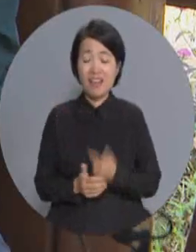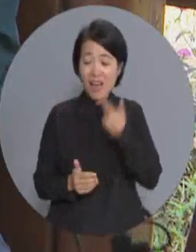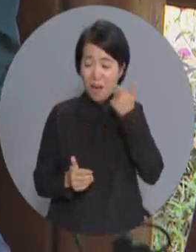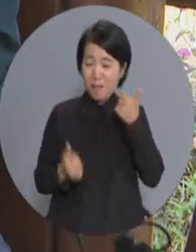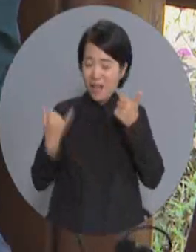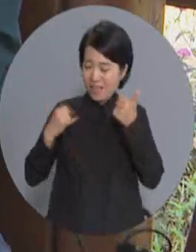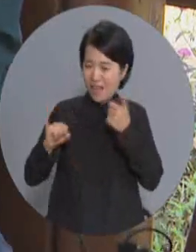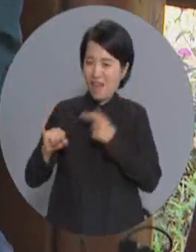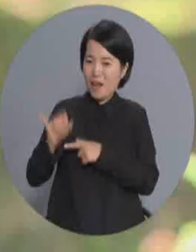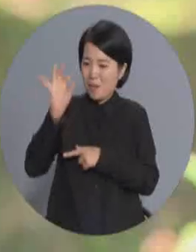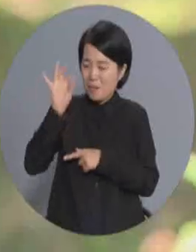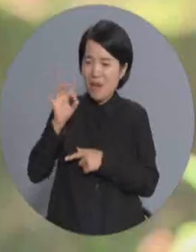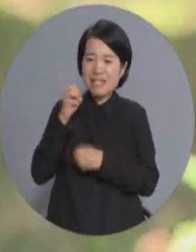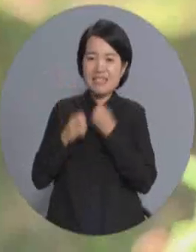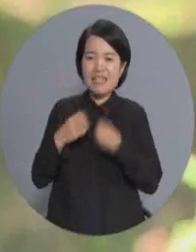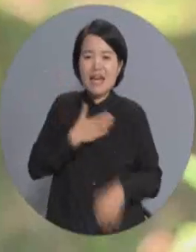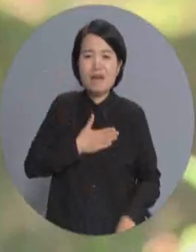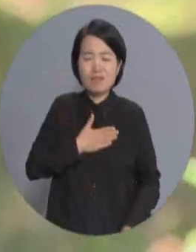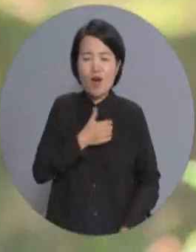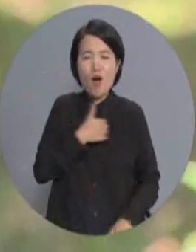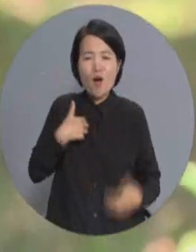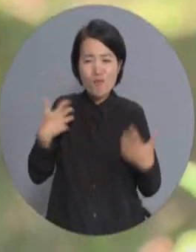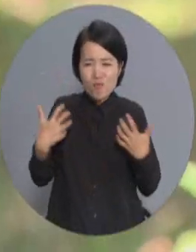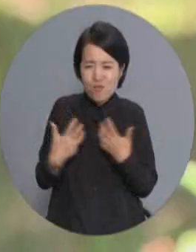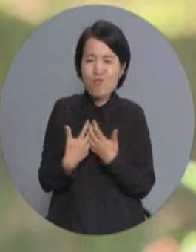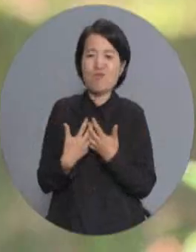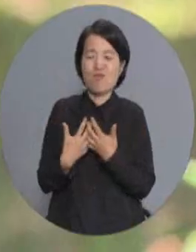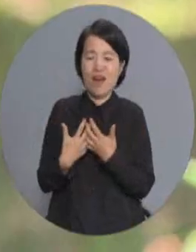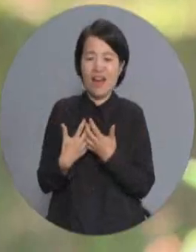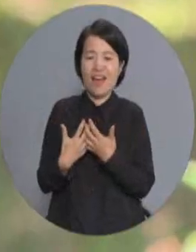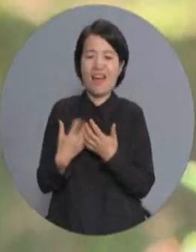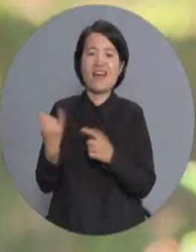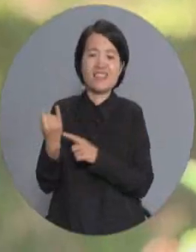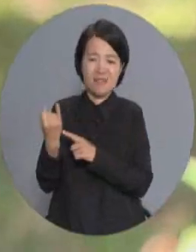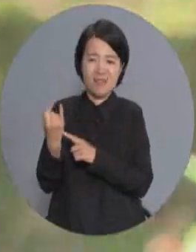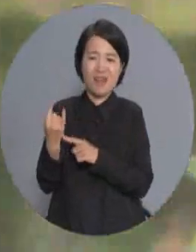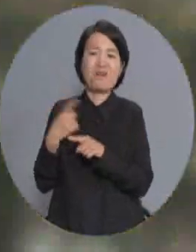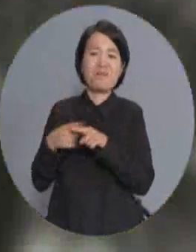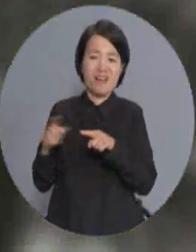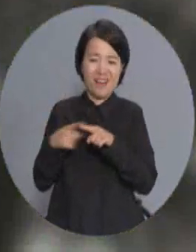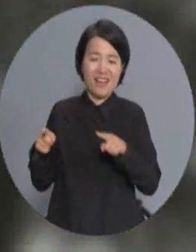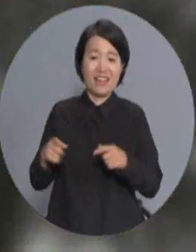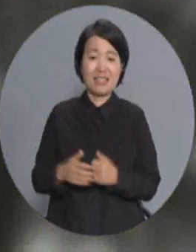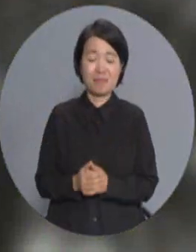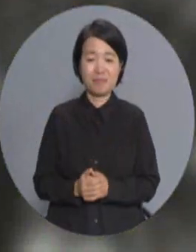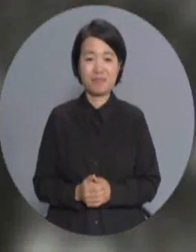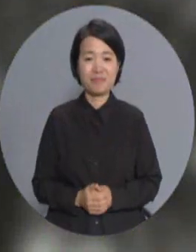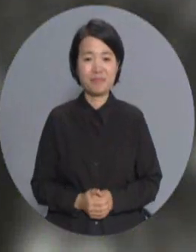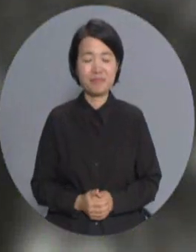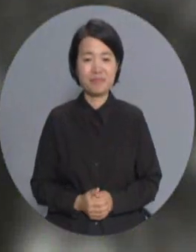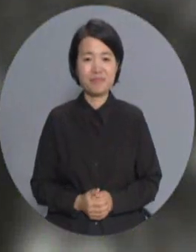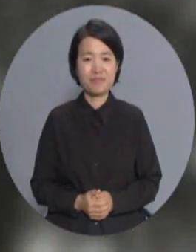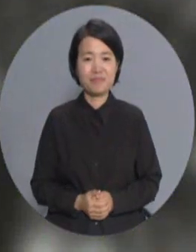자신의 딸을 시적인 감수성을 가진 좋은 젊은 소설가라고 평가했습니다. MBC 뉴스 박종호입니다.